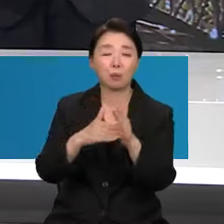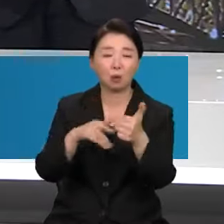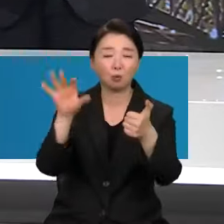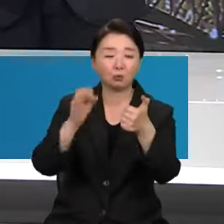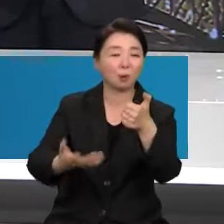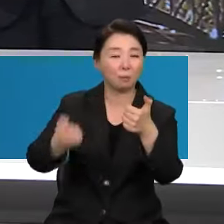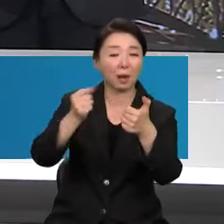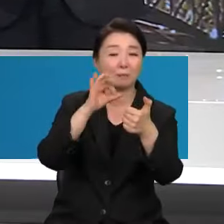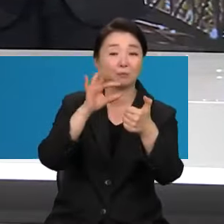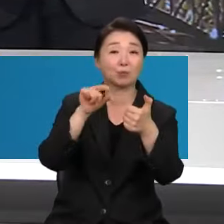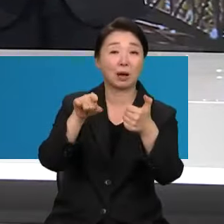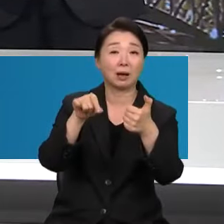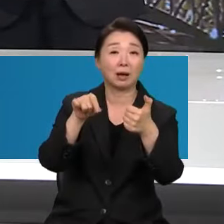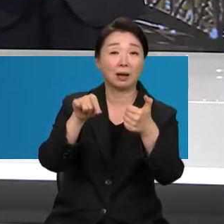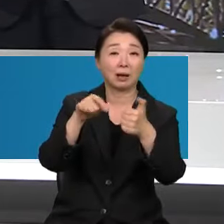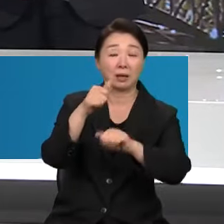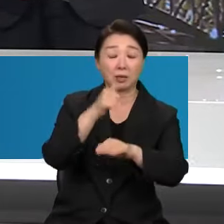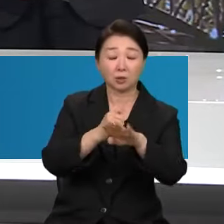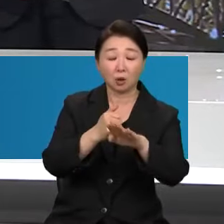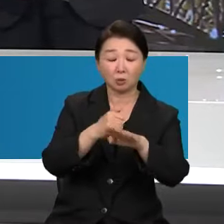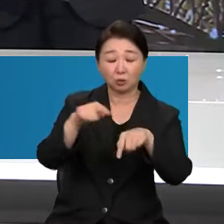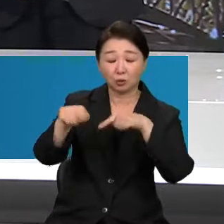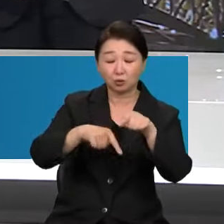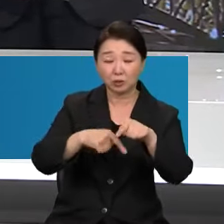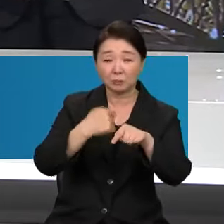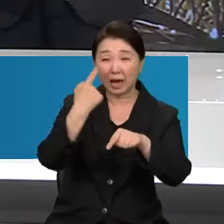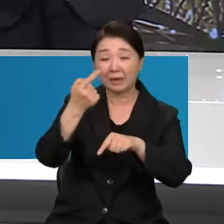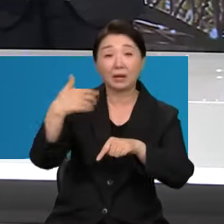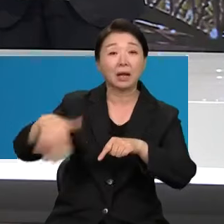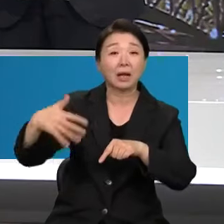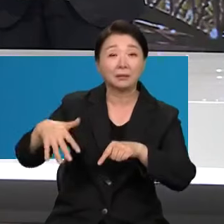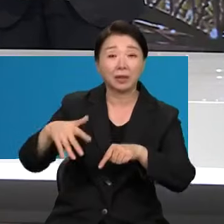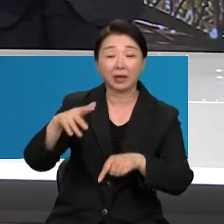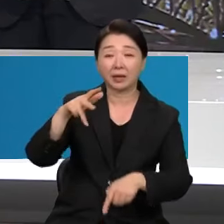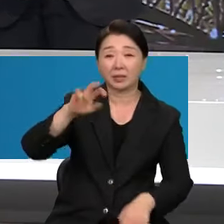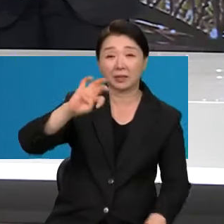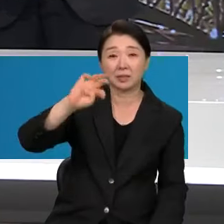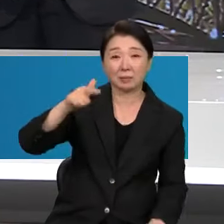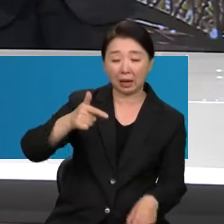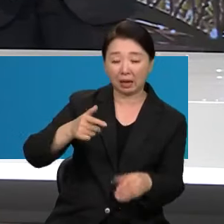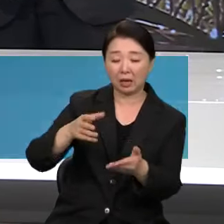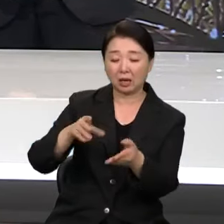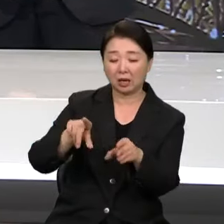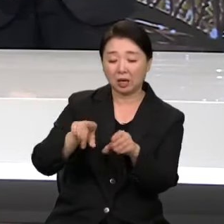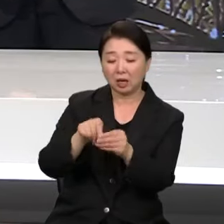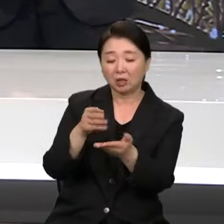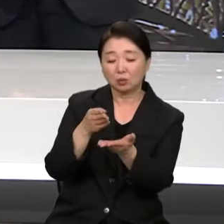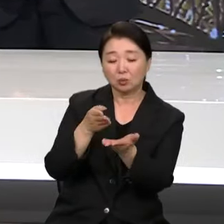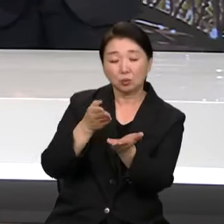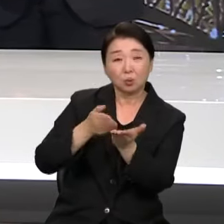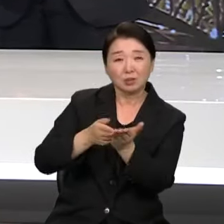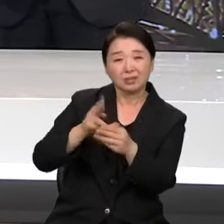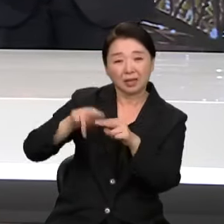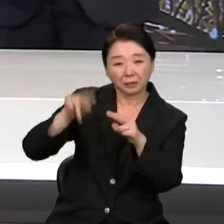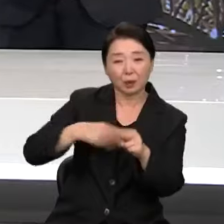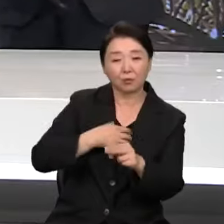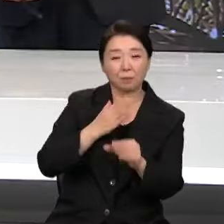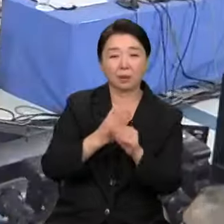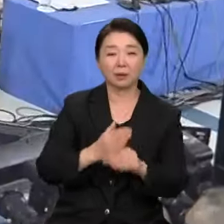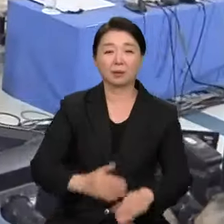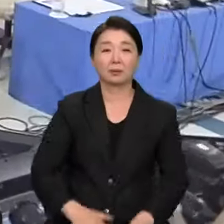실패한 건데 이 때문에 취임 한 달도 안 된 이시바 시게루 총리는 사퇴 위기에 몰렸습니다. 도쿄 정원석 특파원입니다.